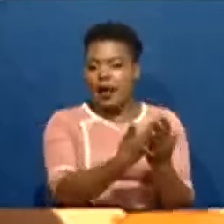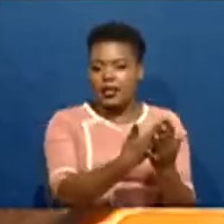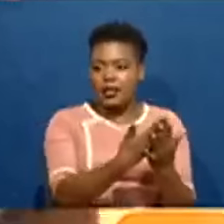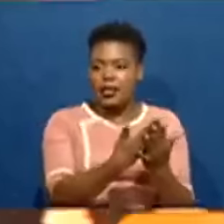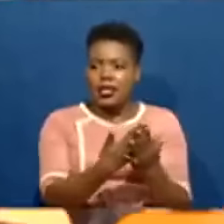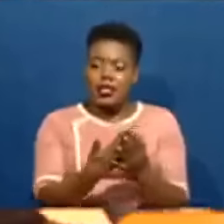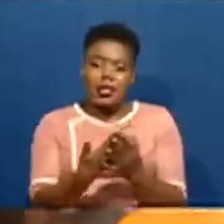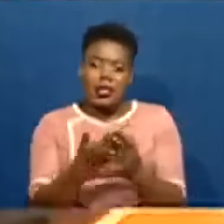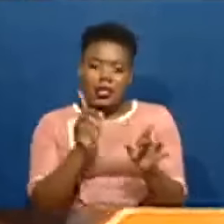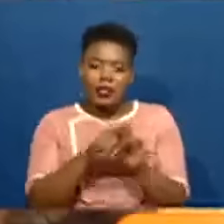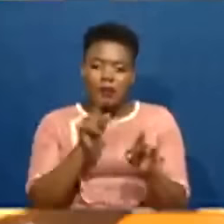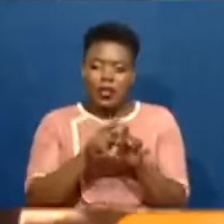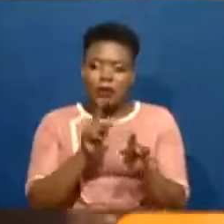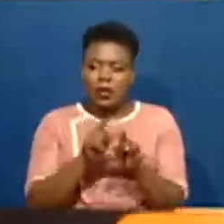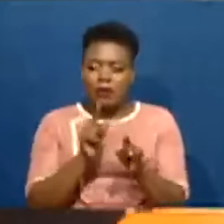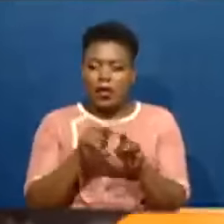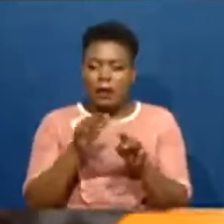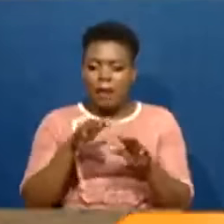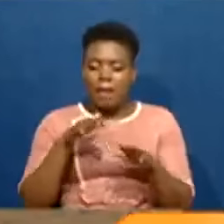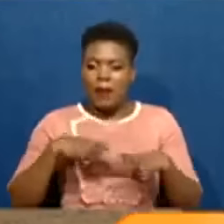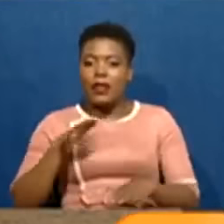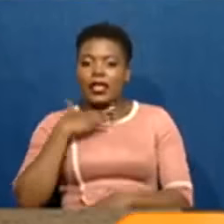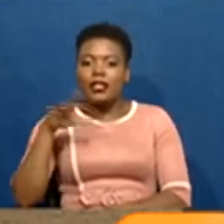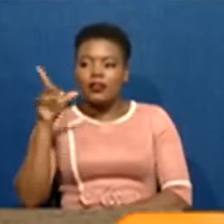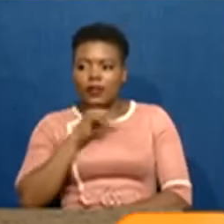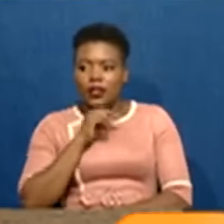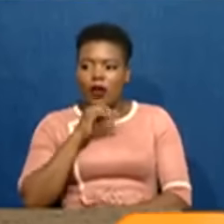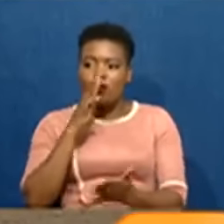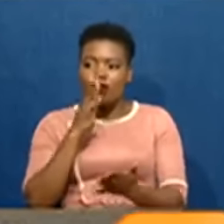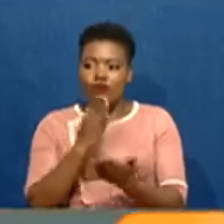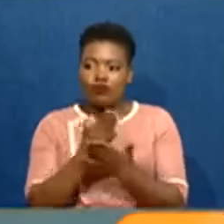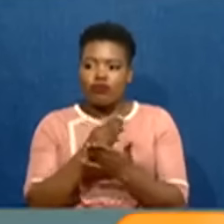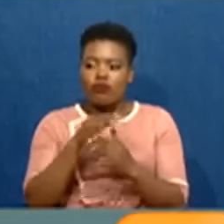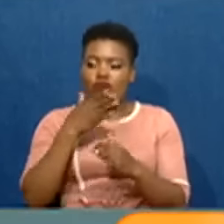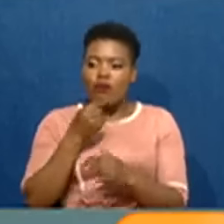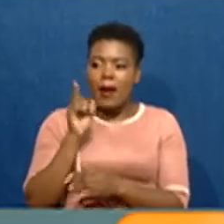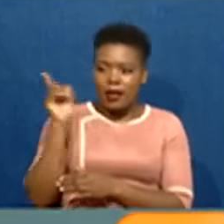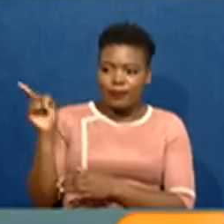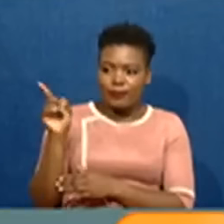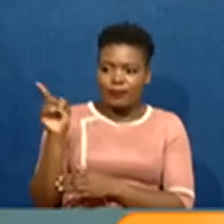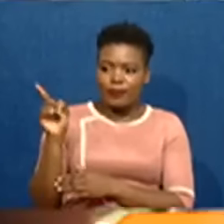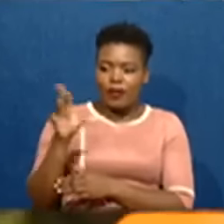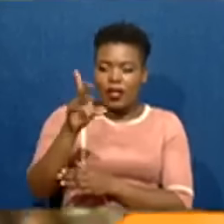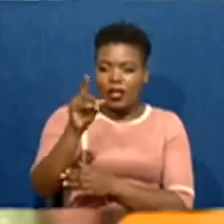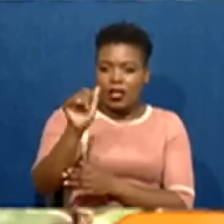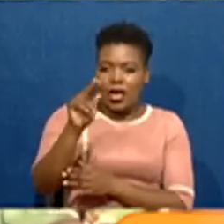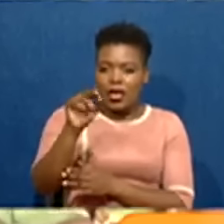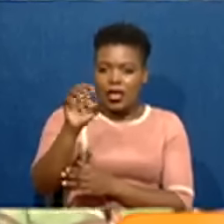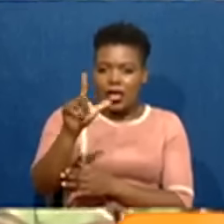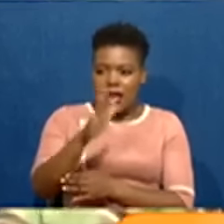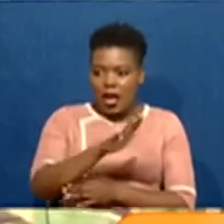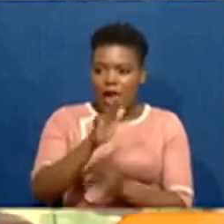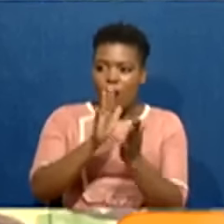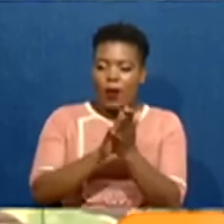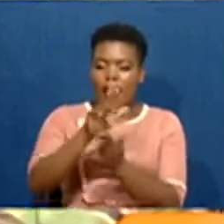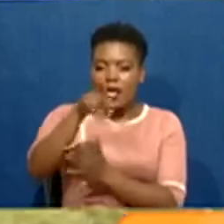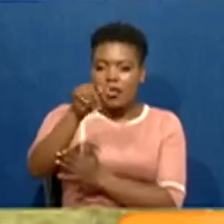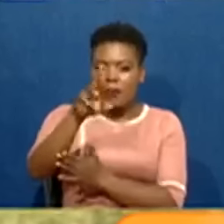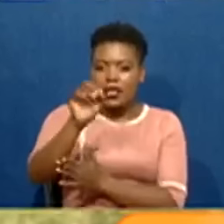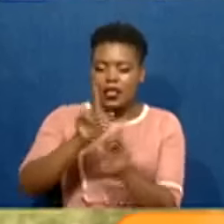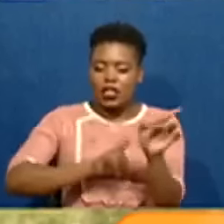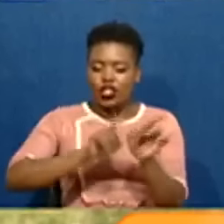wa maafisa wa polisi, marehemu ambao wametambuliwa kama Patrick Mukinyi na Daniel Nairimo walisafiri kutoka Nairobi